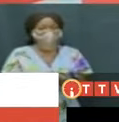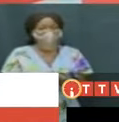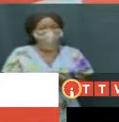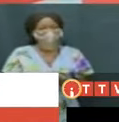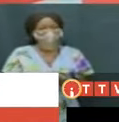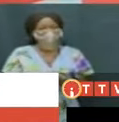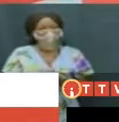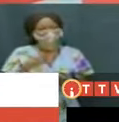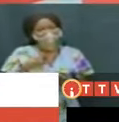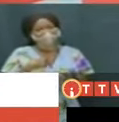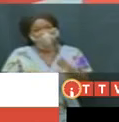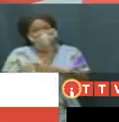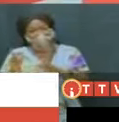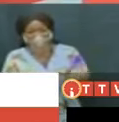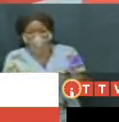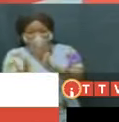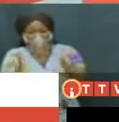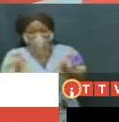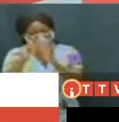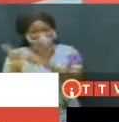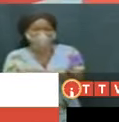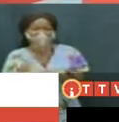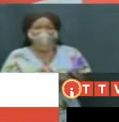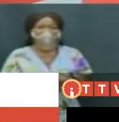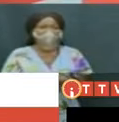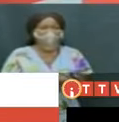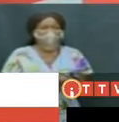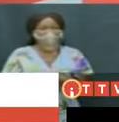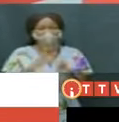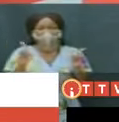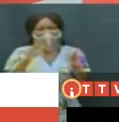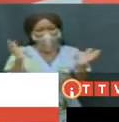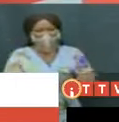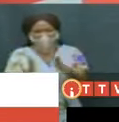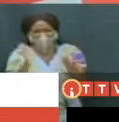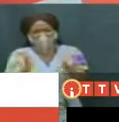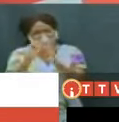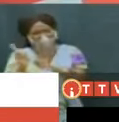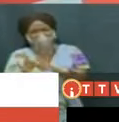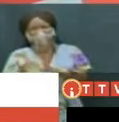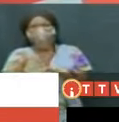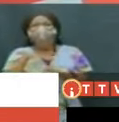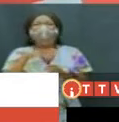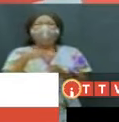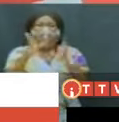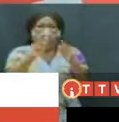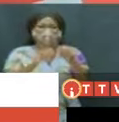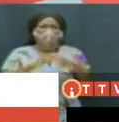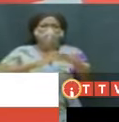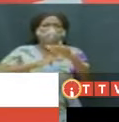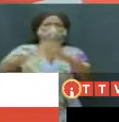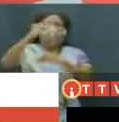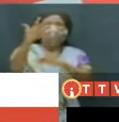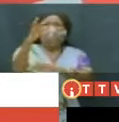tukayika nawo maliro pachasapitirire anthu fifite anthu ena ngamene sanathe kubwera ndoti ali